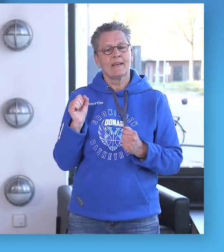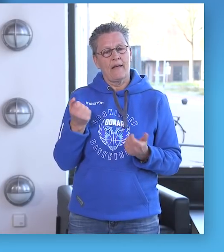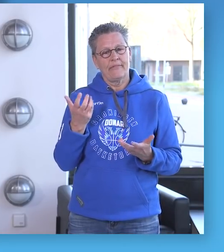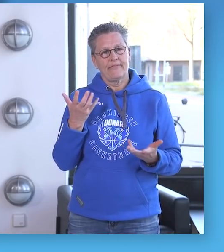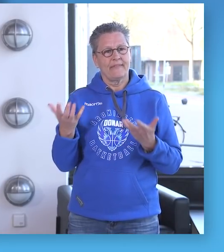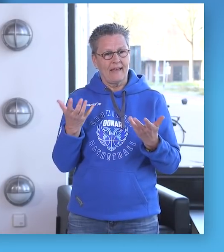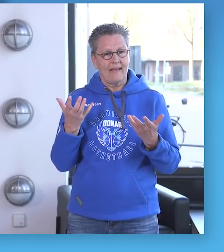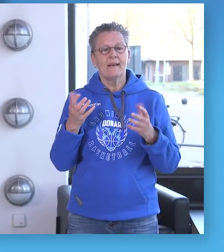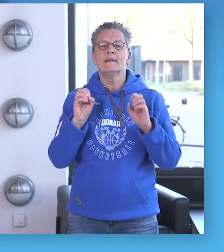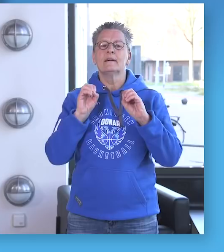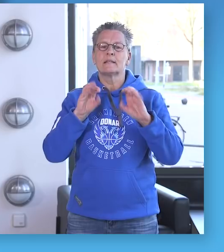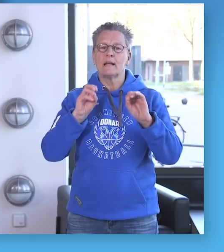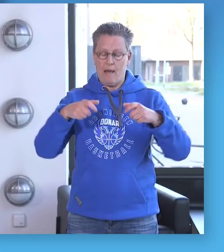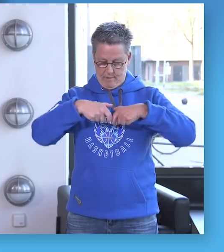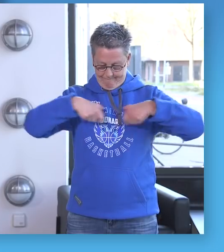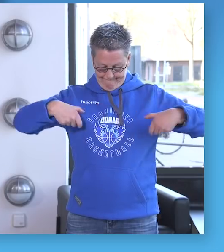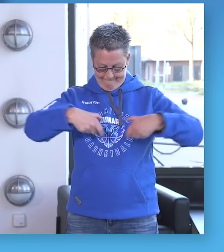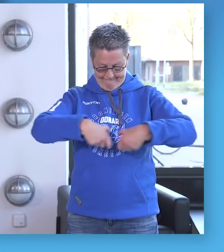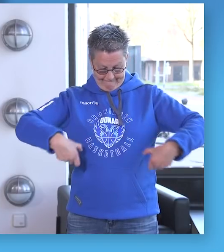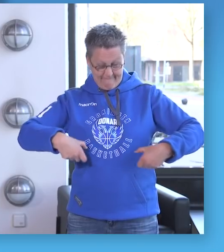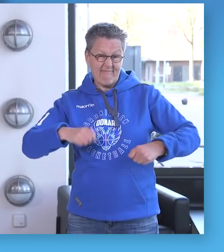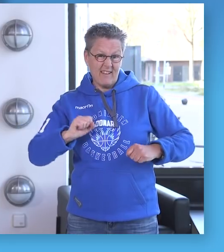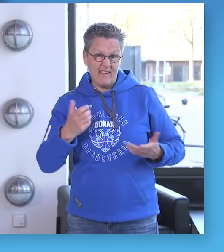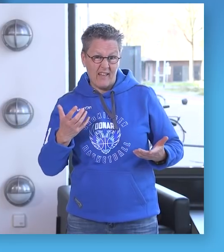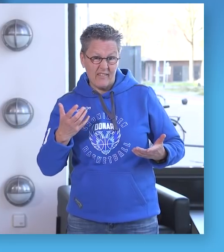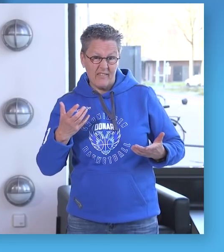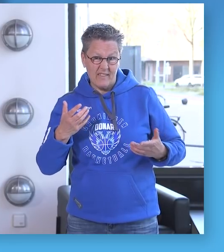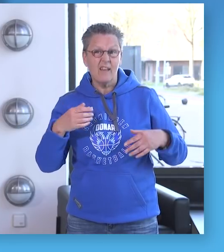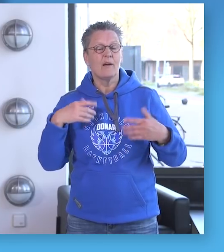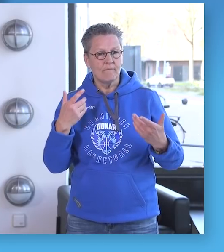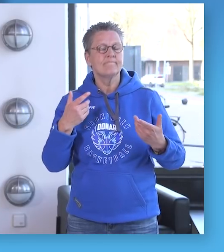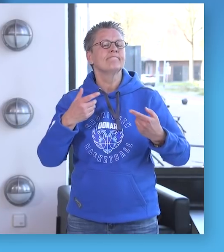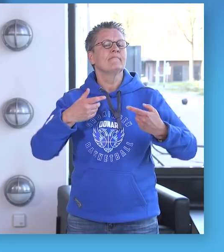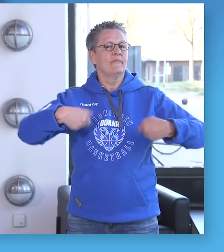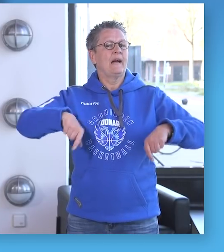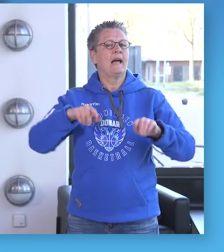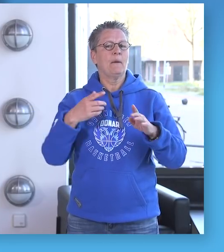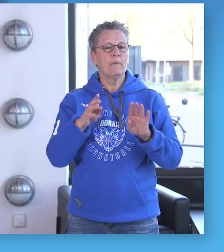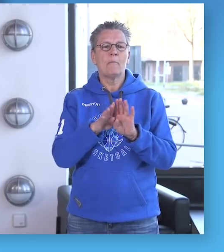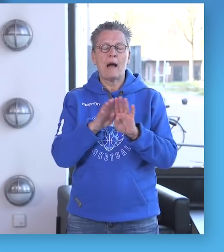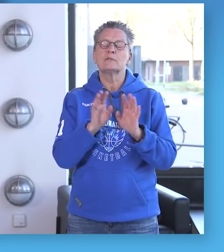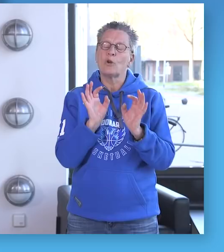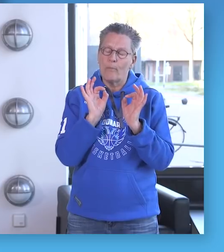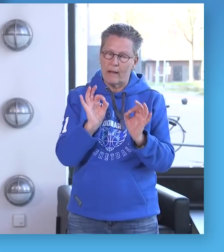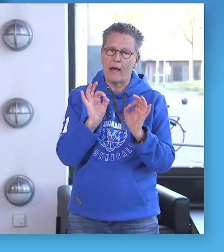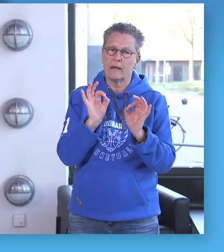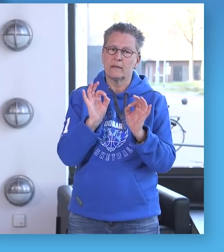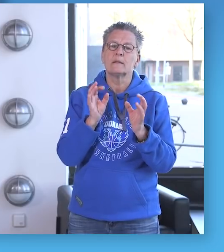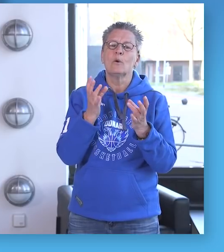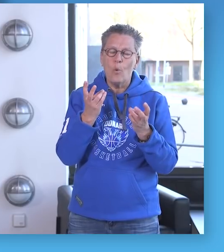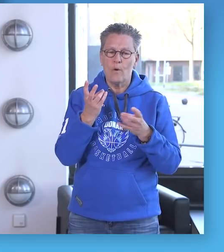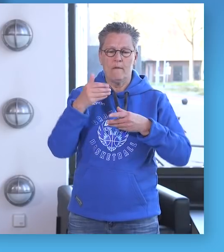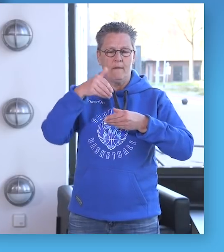een reclamenaam hebben of een marketingnaam, zoals veel bedrijven hebben. Maar het staat en valt met hoe je het